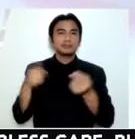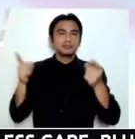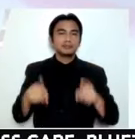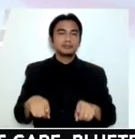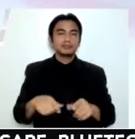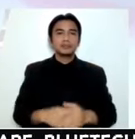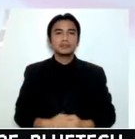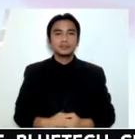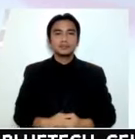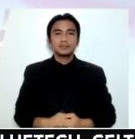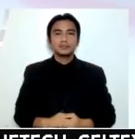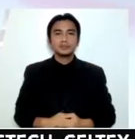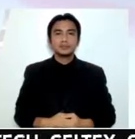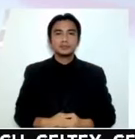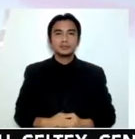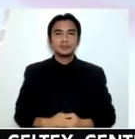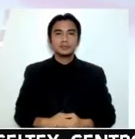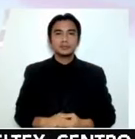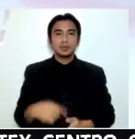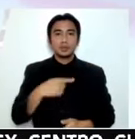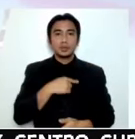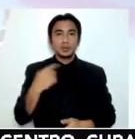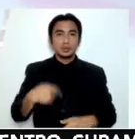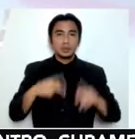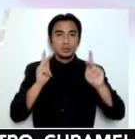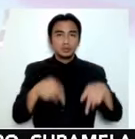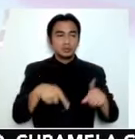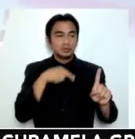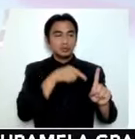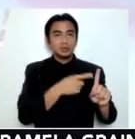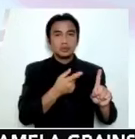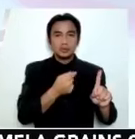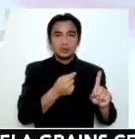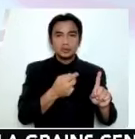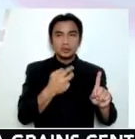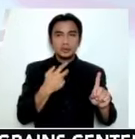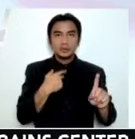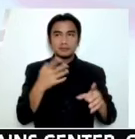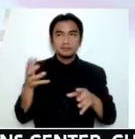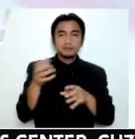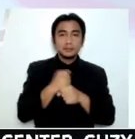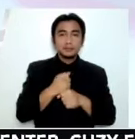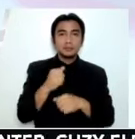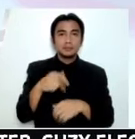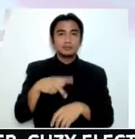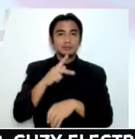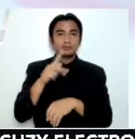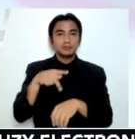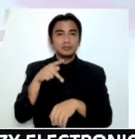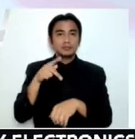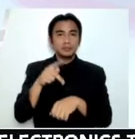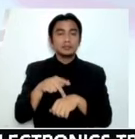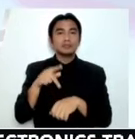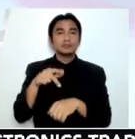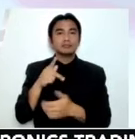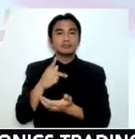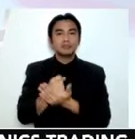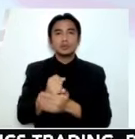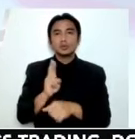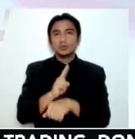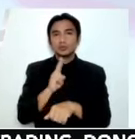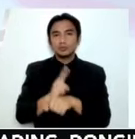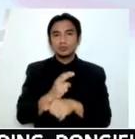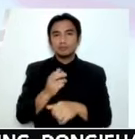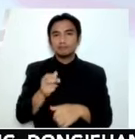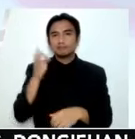Timbog ang isang Chinese national na kumukuha ng Philippine passport sa Davao City gamit ang Peking birth certificate. Sa investigasyon